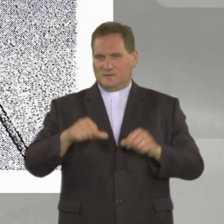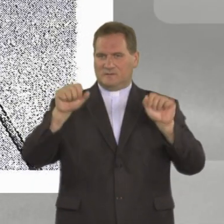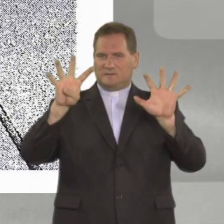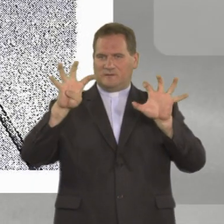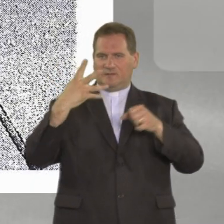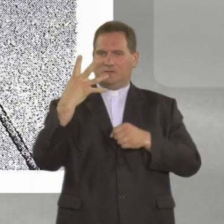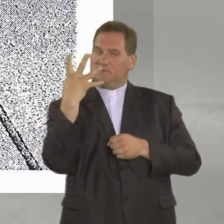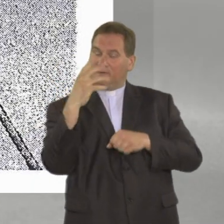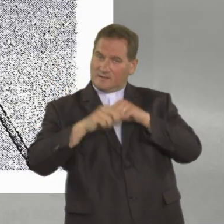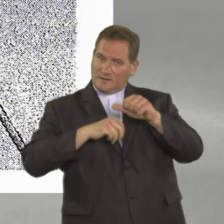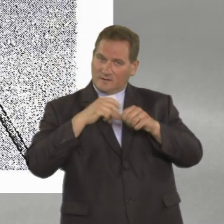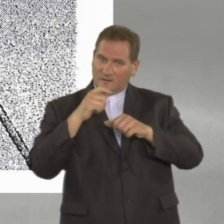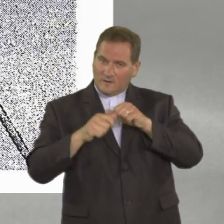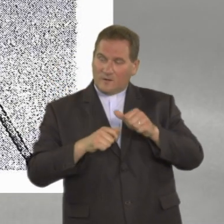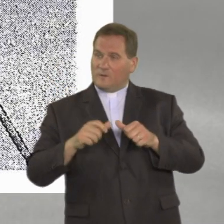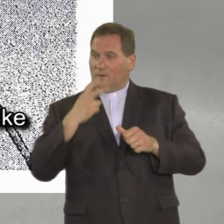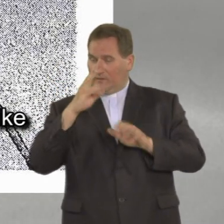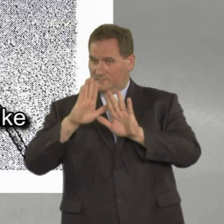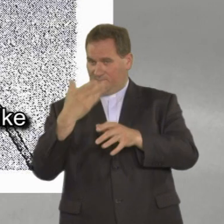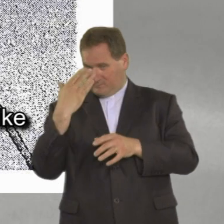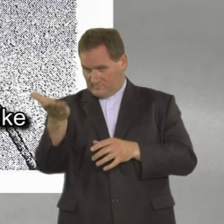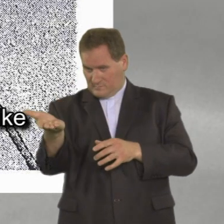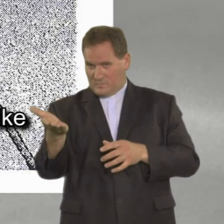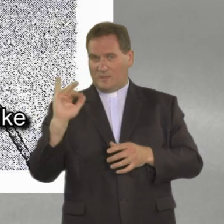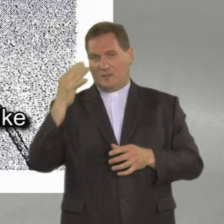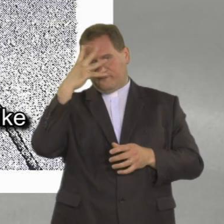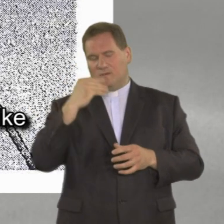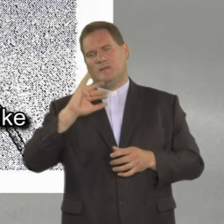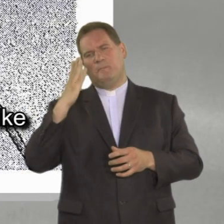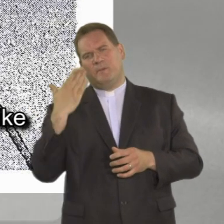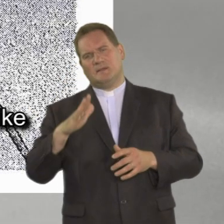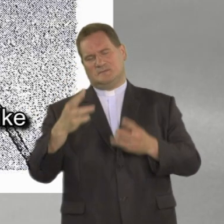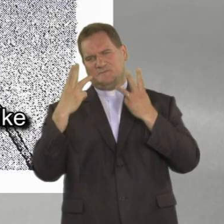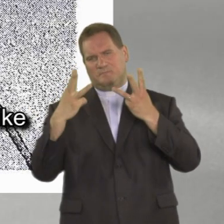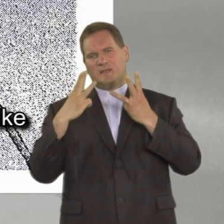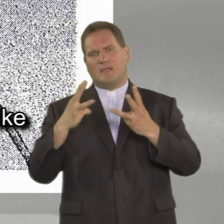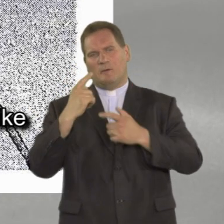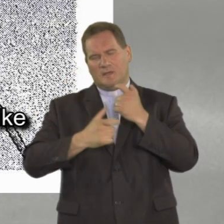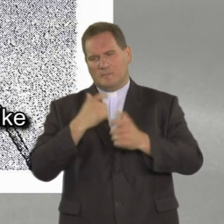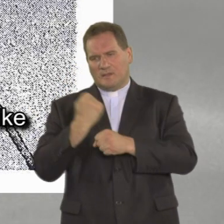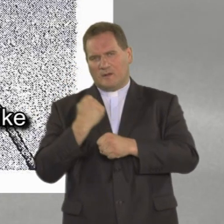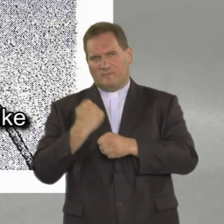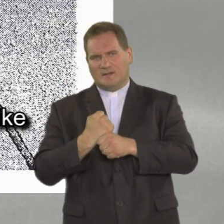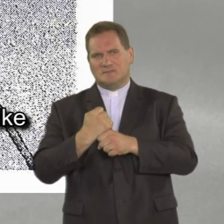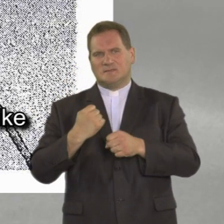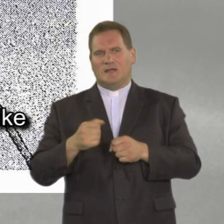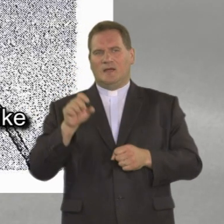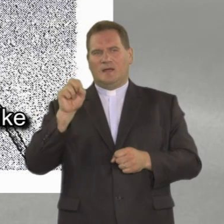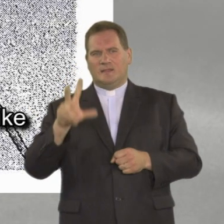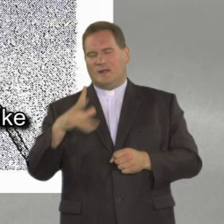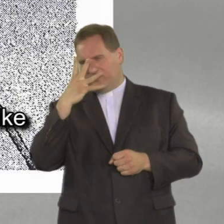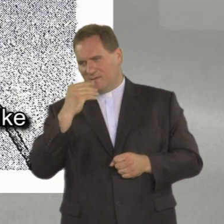pokażemy Państwu, jak wyglądało to ogrodzenie. Bardzo piękna robota kowalska. Tak wyglądało żeliwne